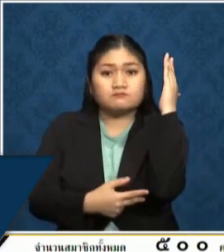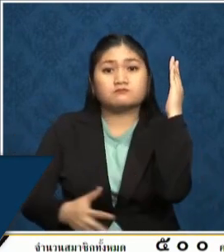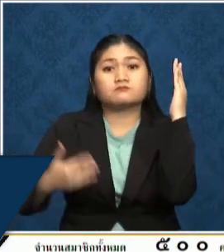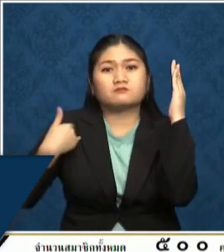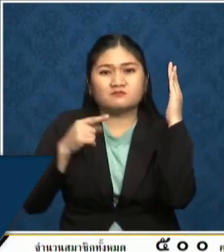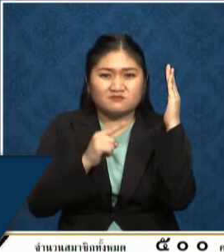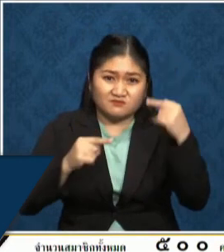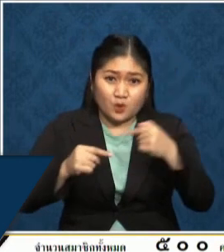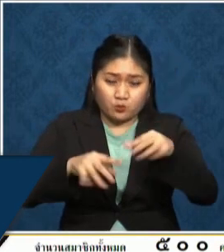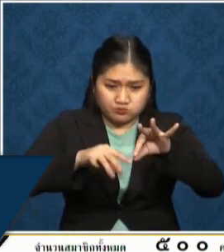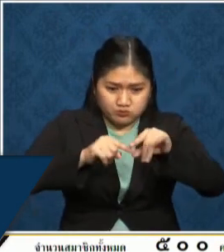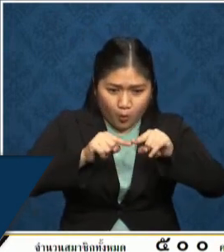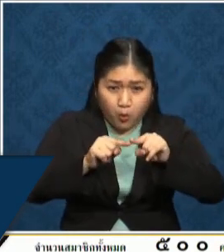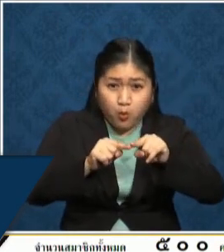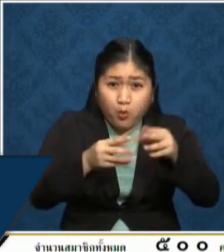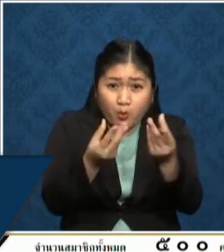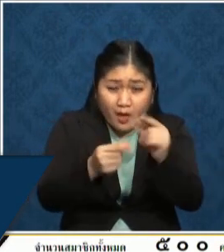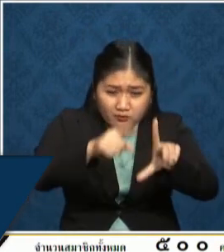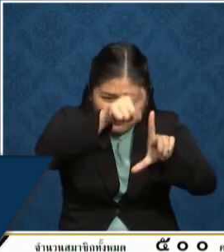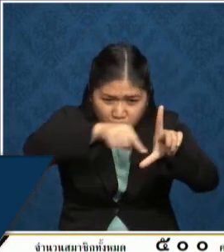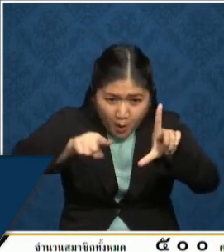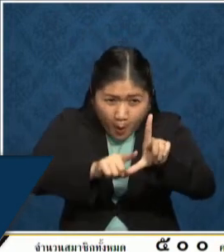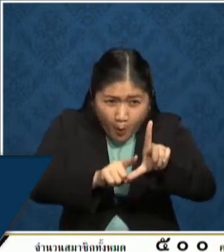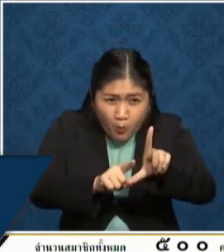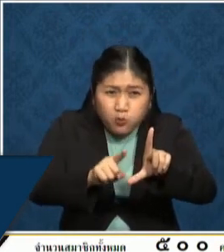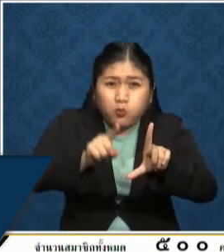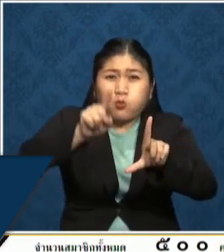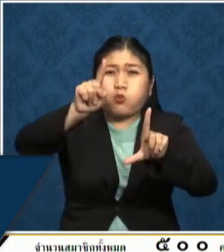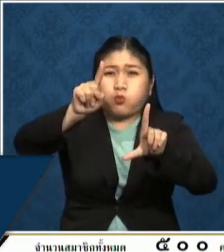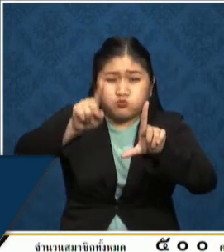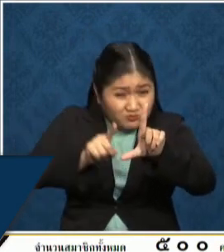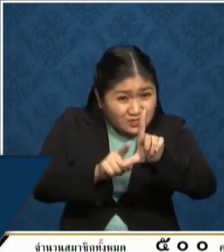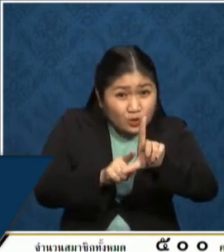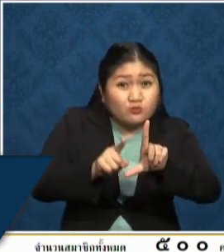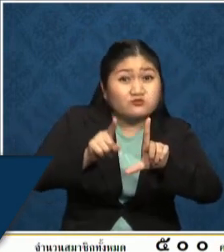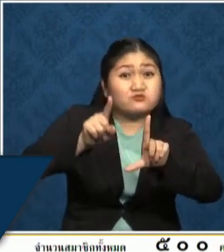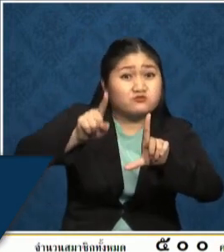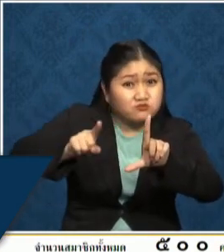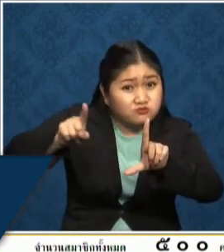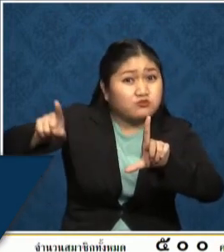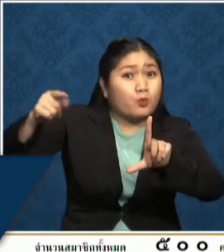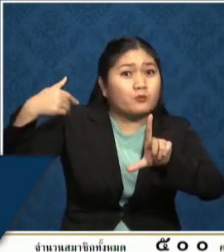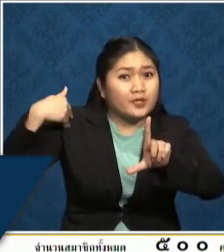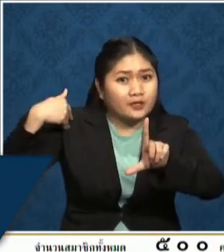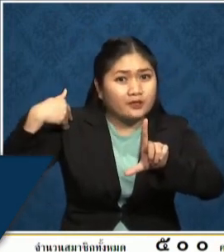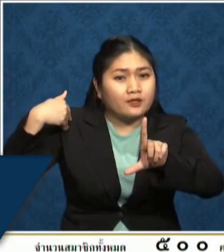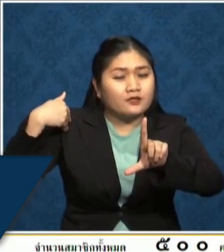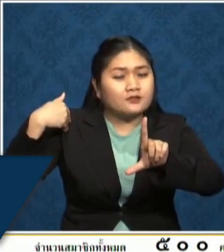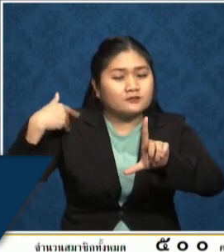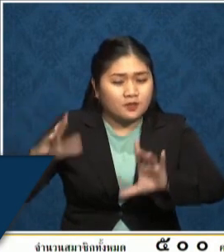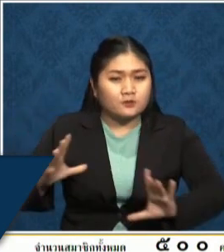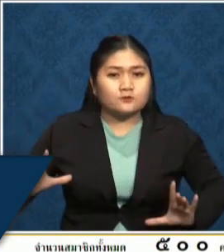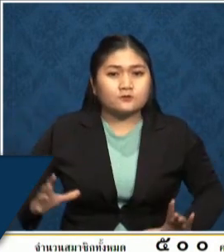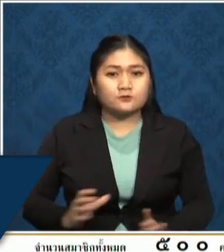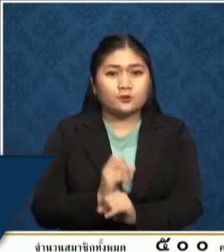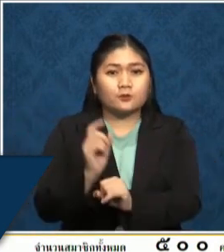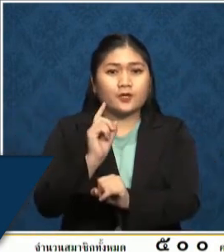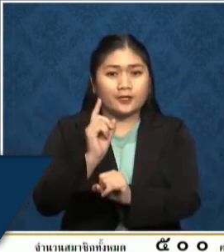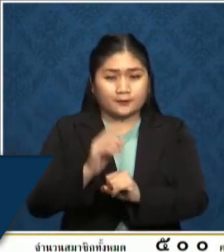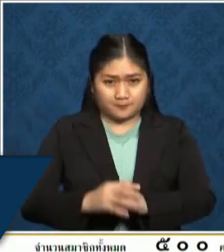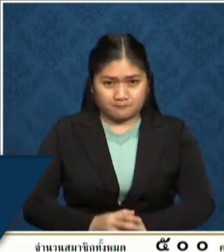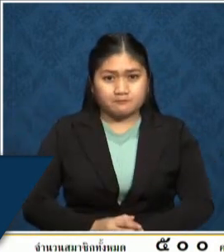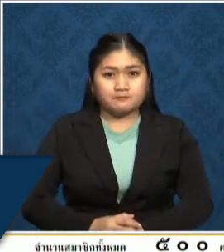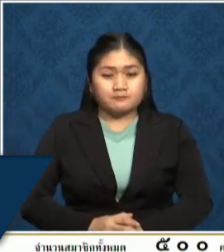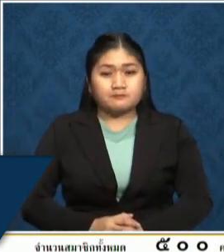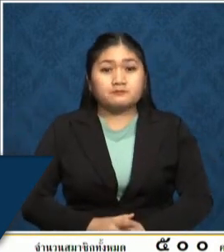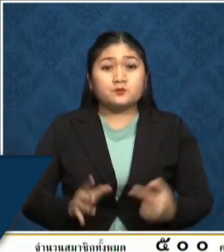แล้วเส้นเกราฟมัพ้งข้นแบบนี้ครัและยังจะพงขึ้นต่ไปโudio หมรุปก็